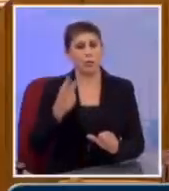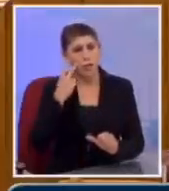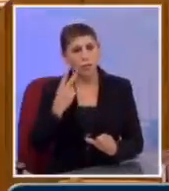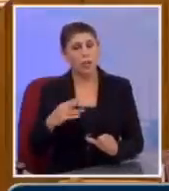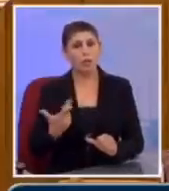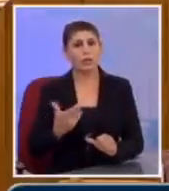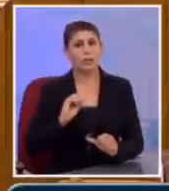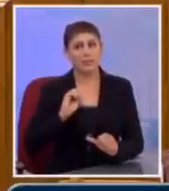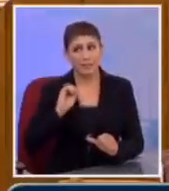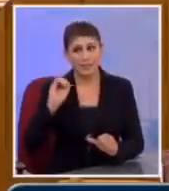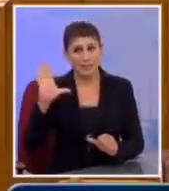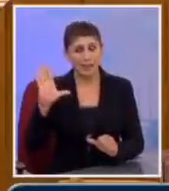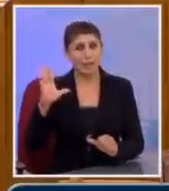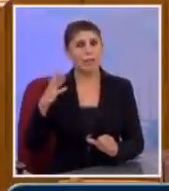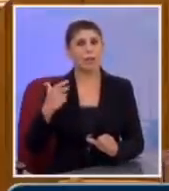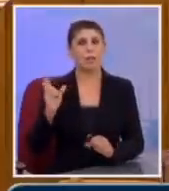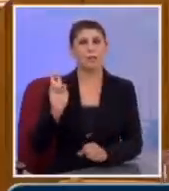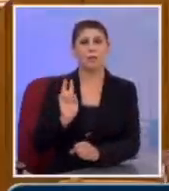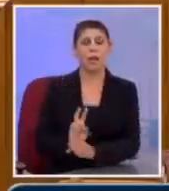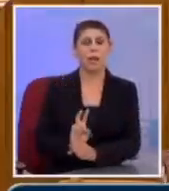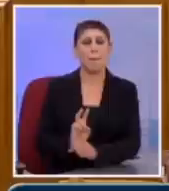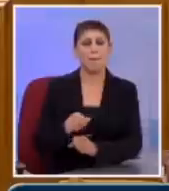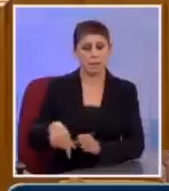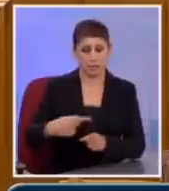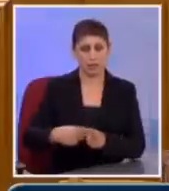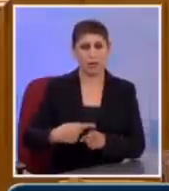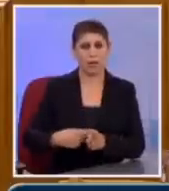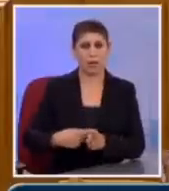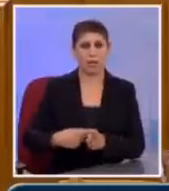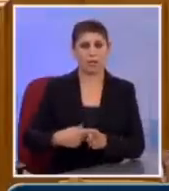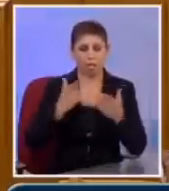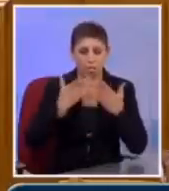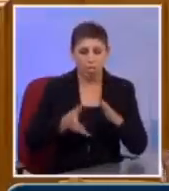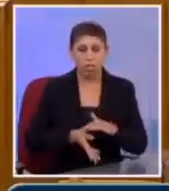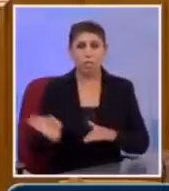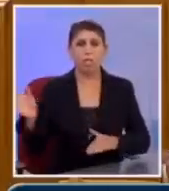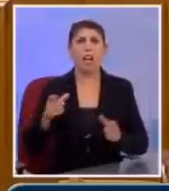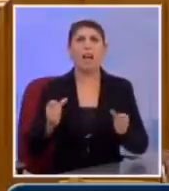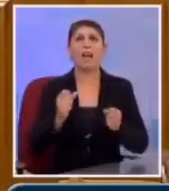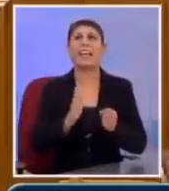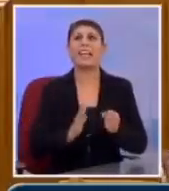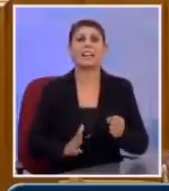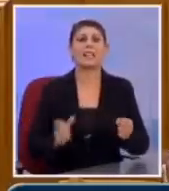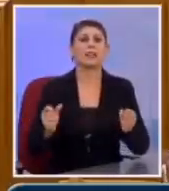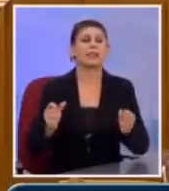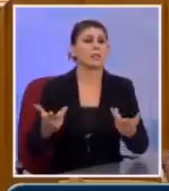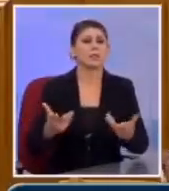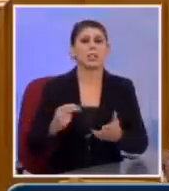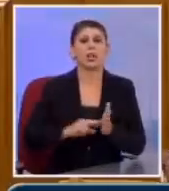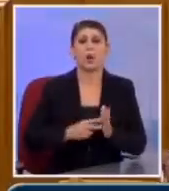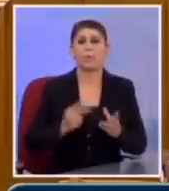οι μετανάστες αυτοί που απόμειναν τελικά στη χώρα μας και δεν σηκώθηκαν να φύγουν μέσα στην κρίση που ζούμε